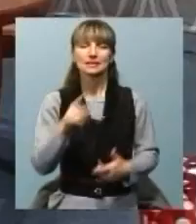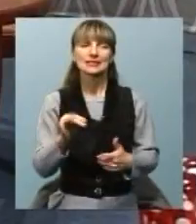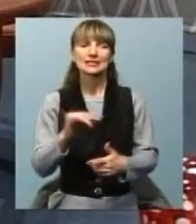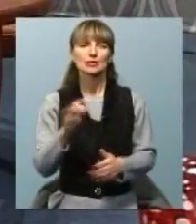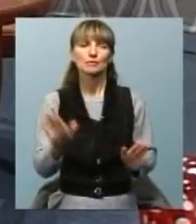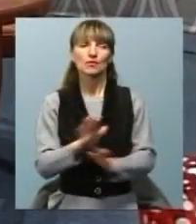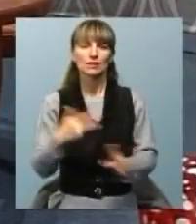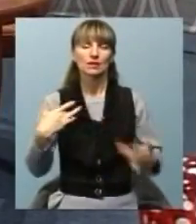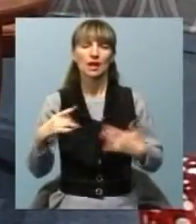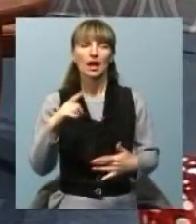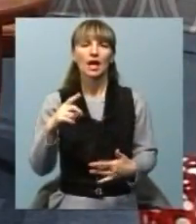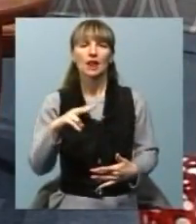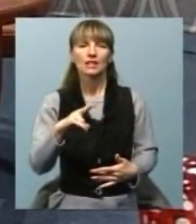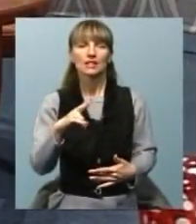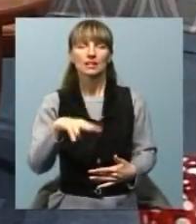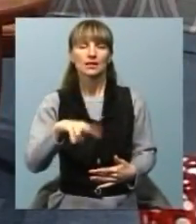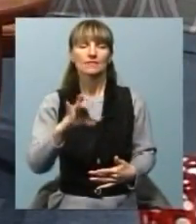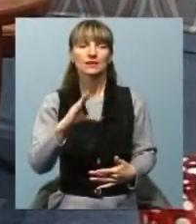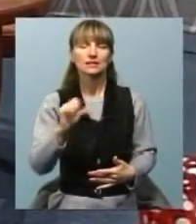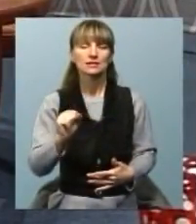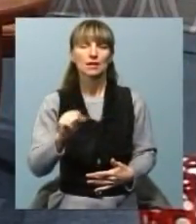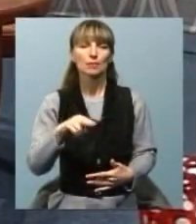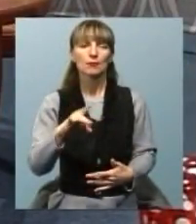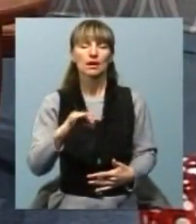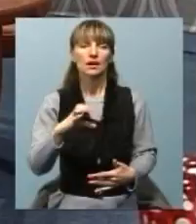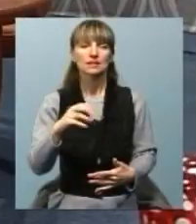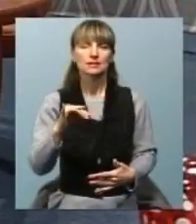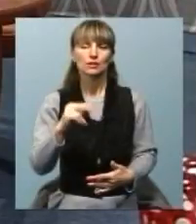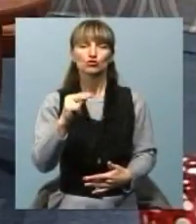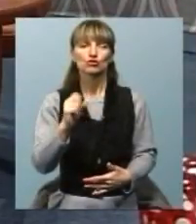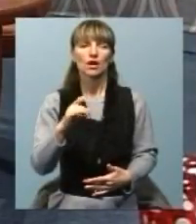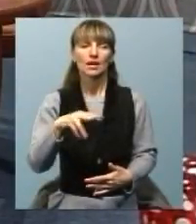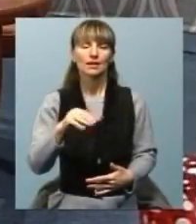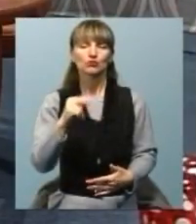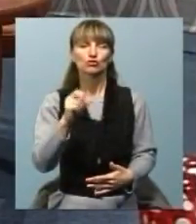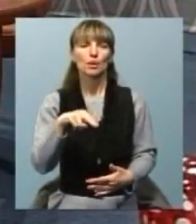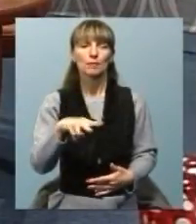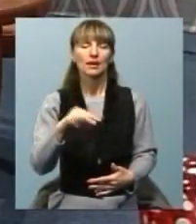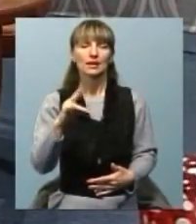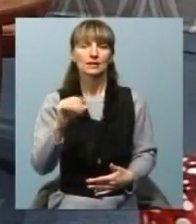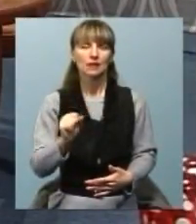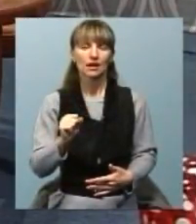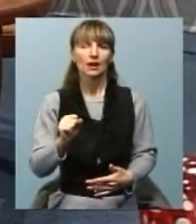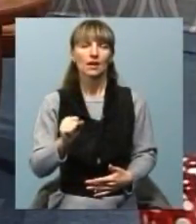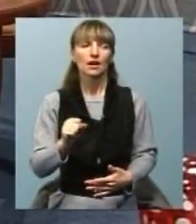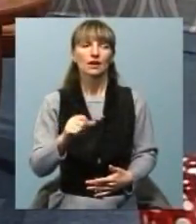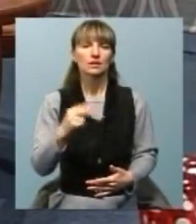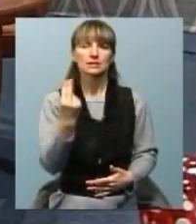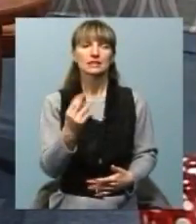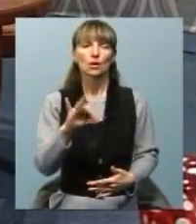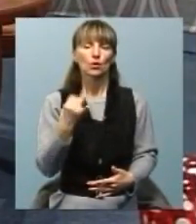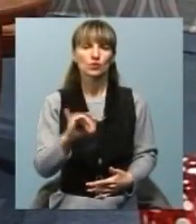та акторів Елвіса Преслі, Едді Меттью Перрі, Чарлі Чаплін та Віктор Цой. Або ще Джима Керрі, якщо ми бачили